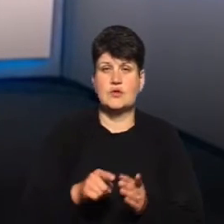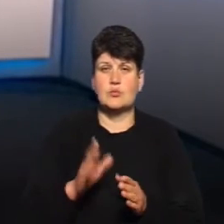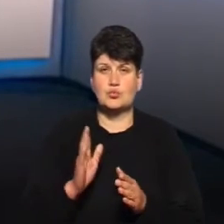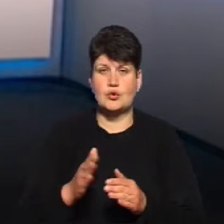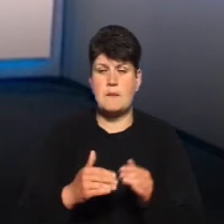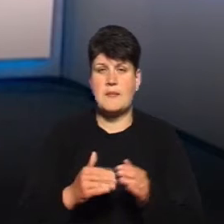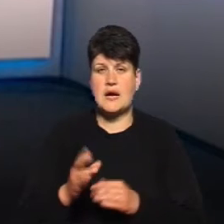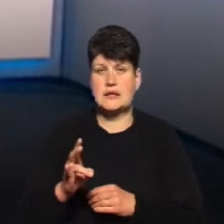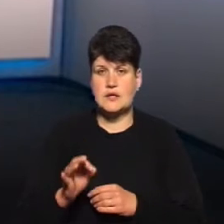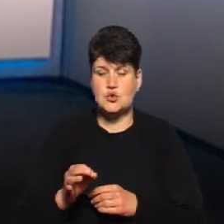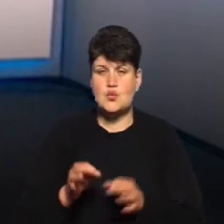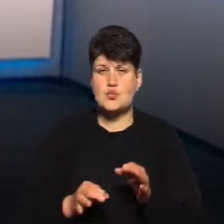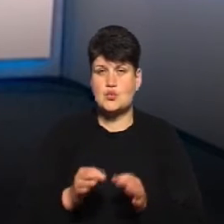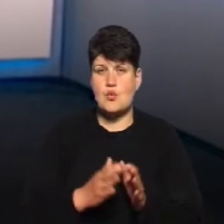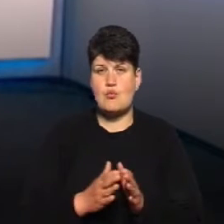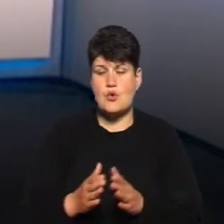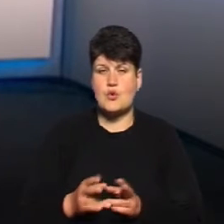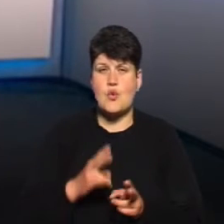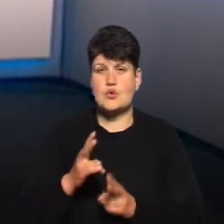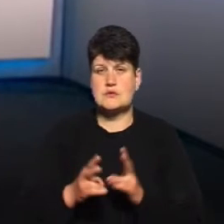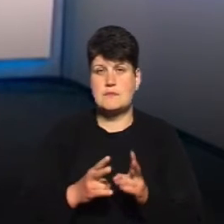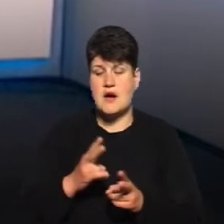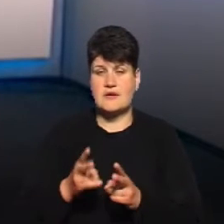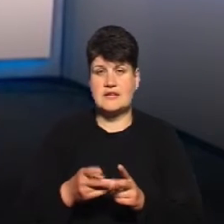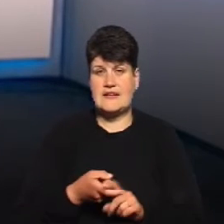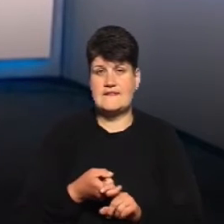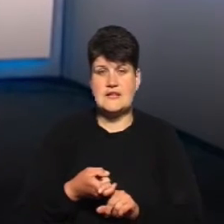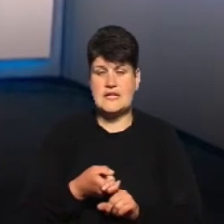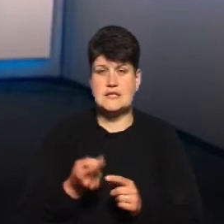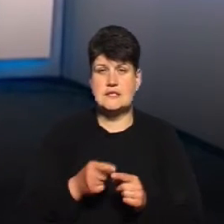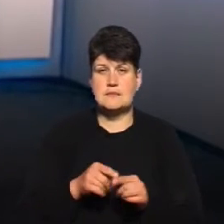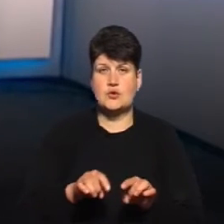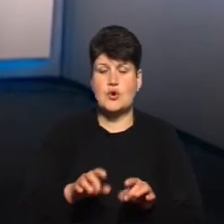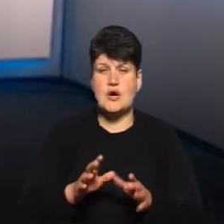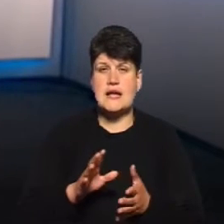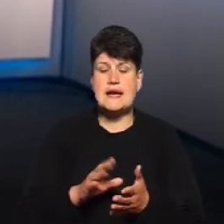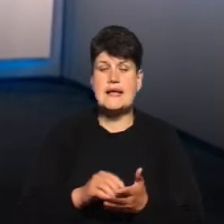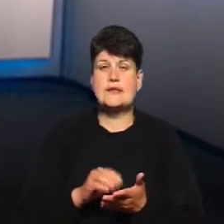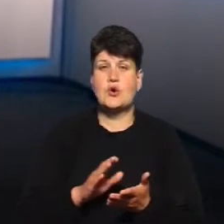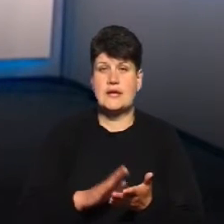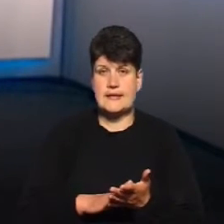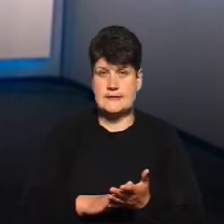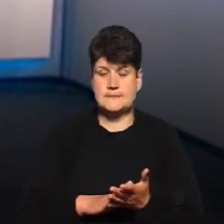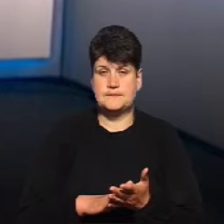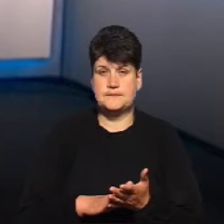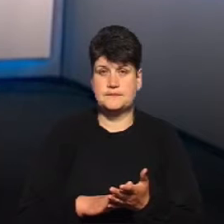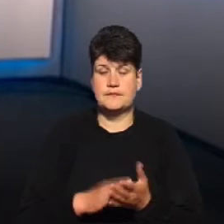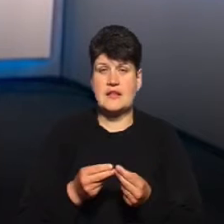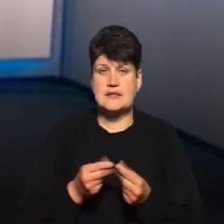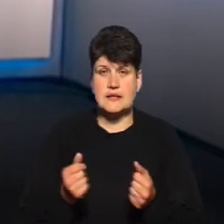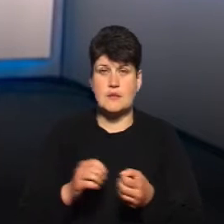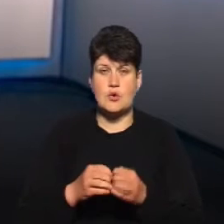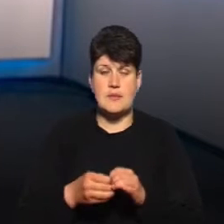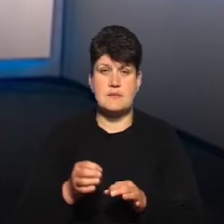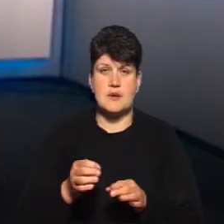в судовому порядку оспорювати віднесення себе до цього реєстру. І знову тоді проблема судових там реформ і судів взагалі в Україні. Добре.